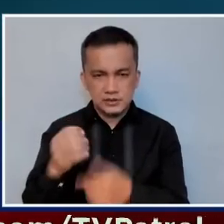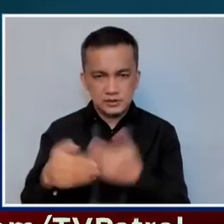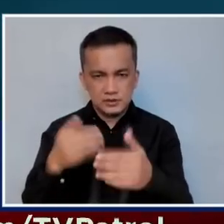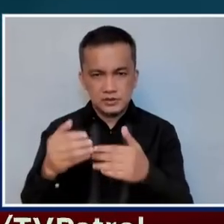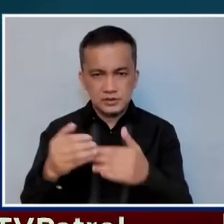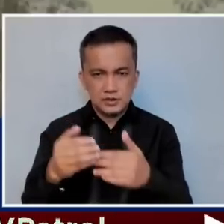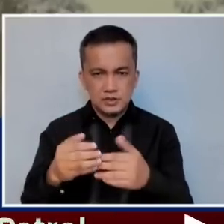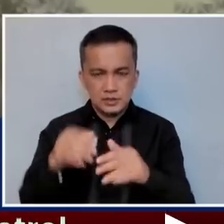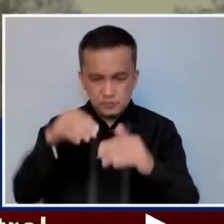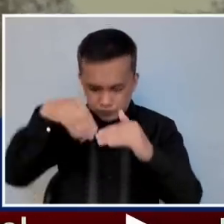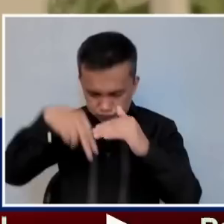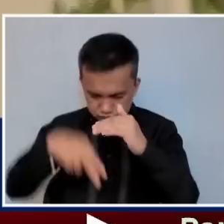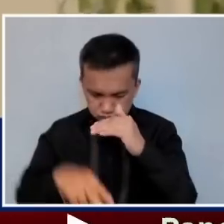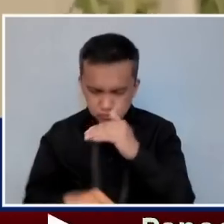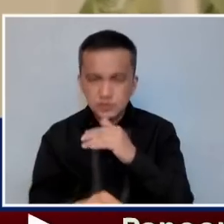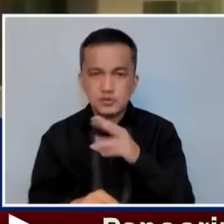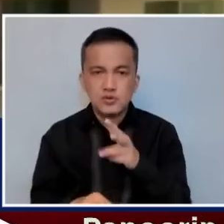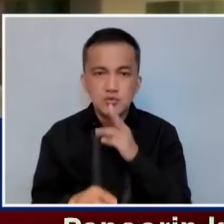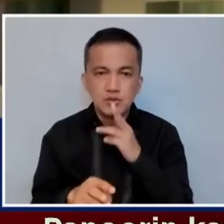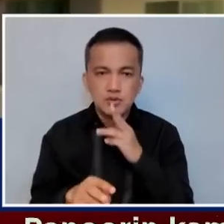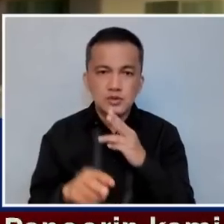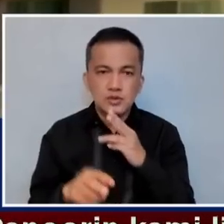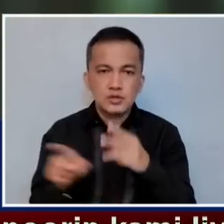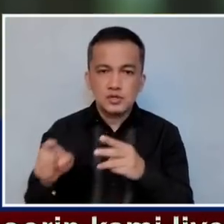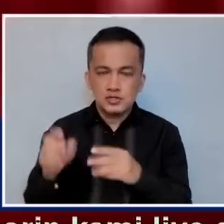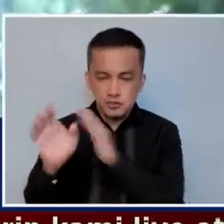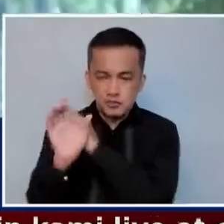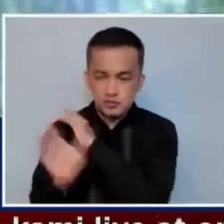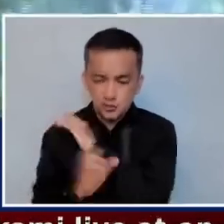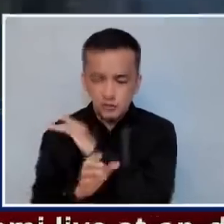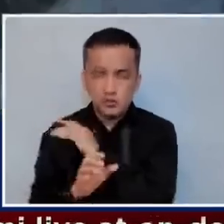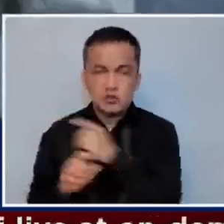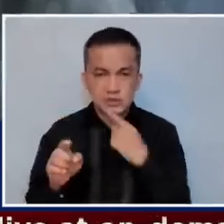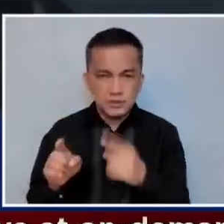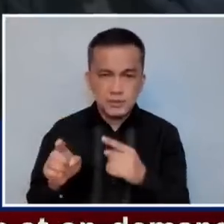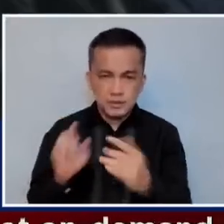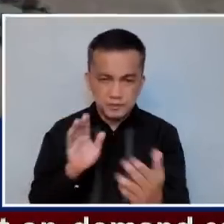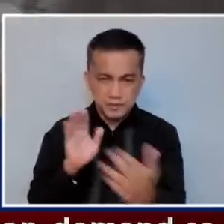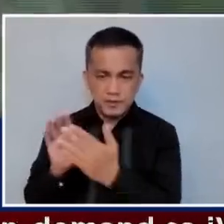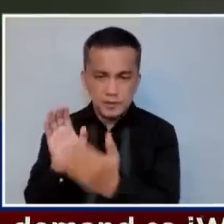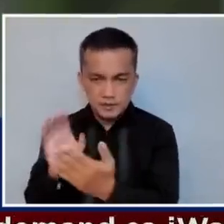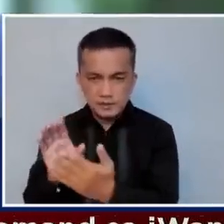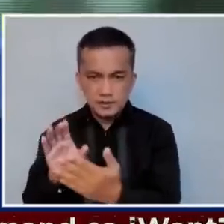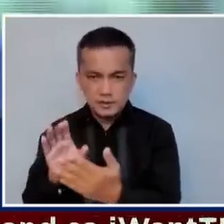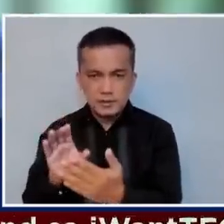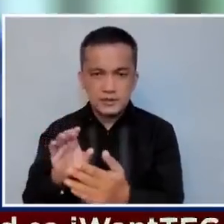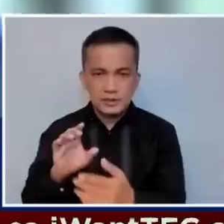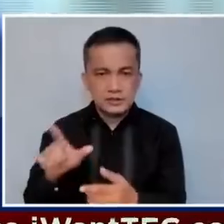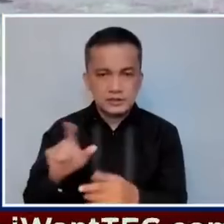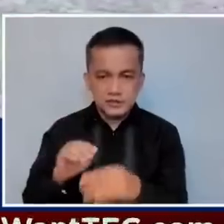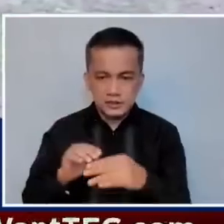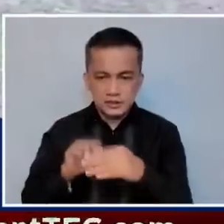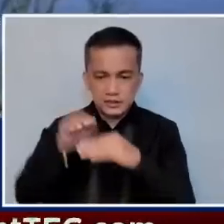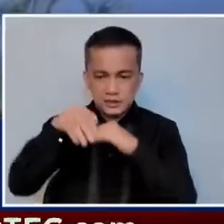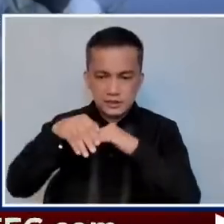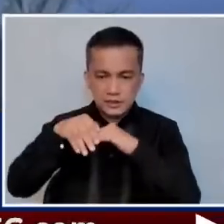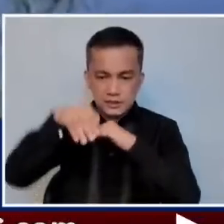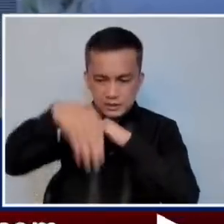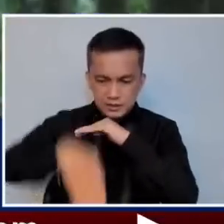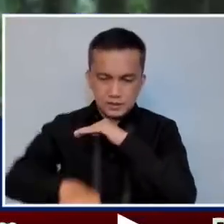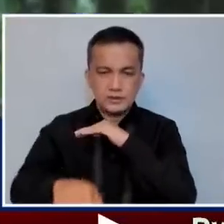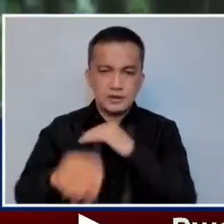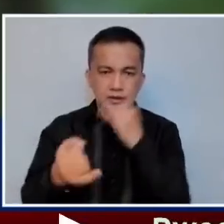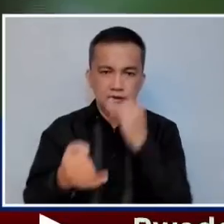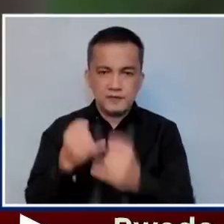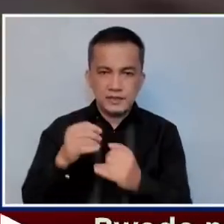scene, ang eksena sa condo at ang inaabangang komprontasyon sa cliff o talampas sa finale